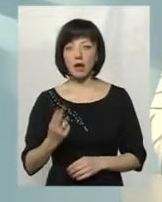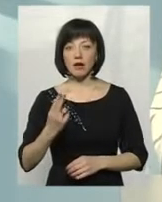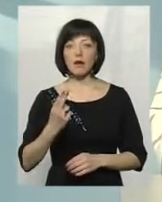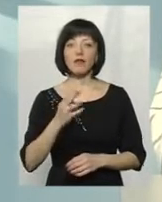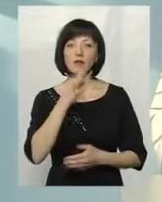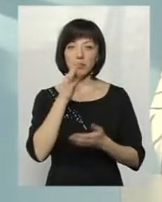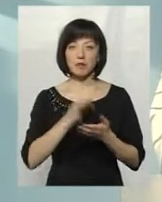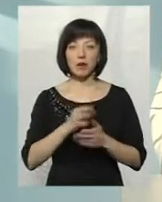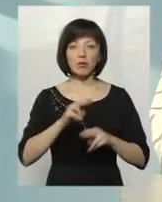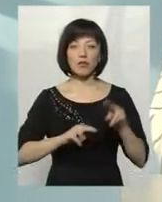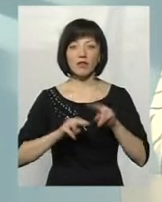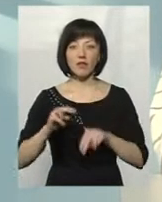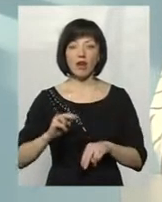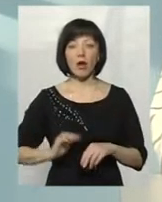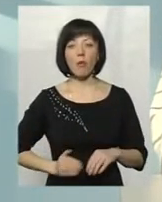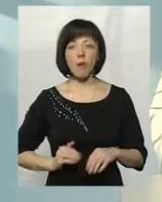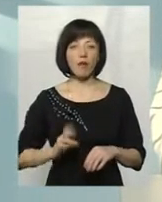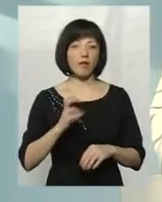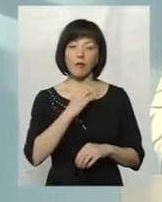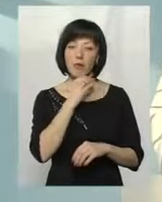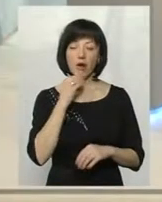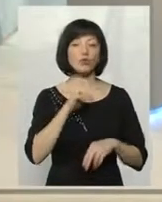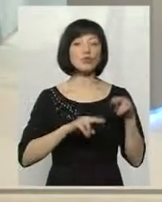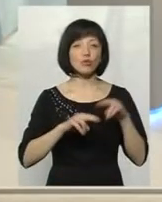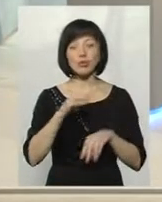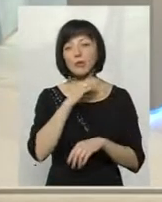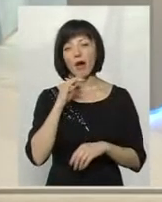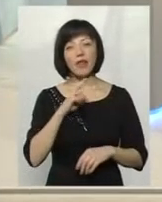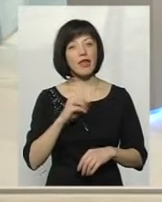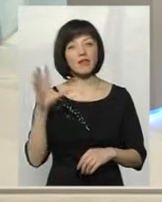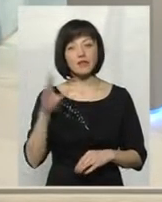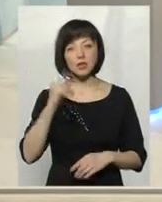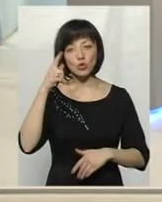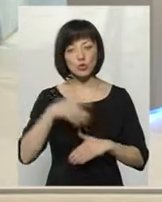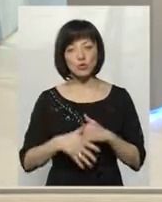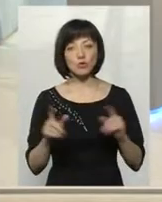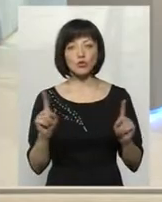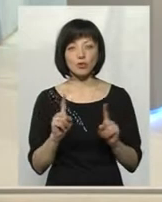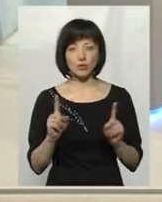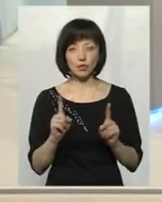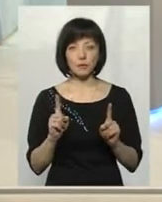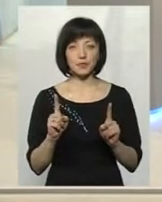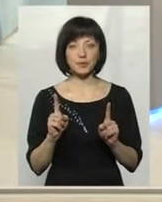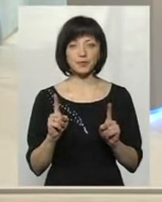компаній не так багато. Хоча будують багато, але не всі розуміють, що